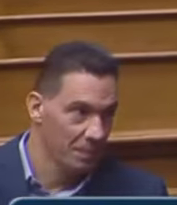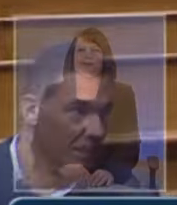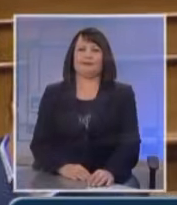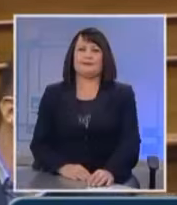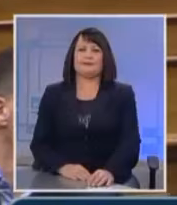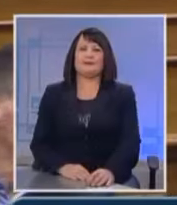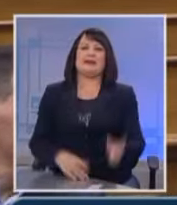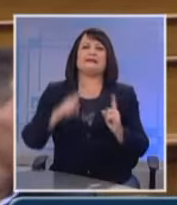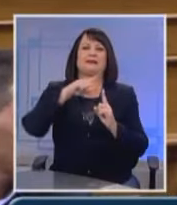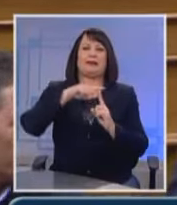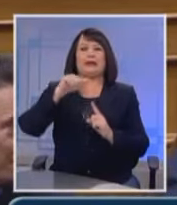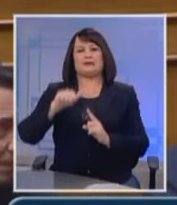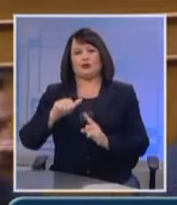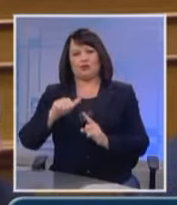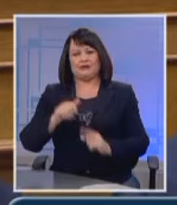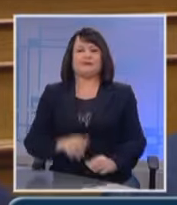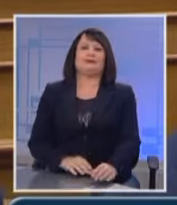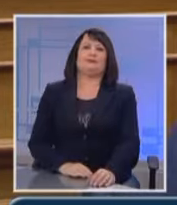Τσαπατάκης Αντώνης